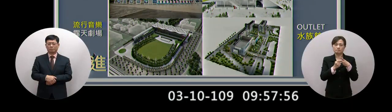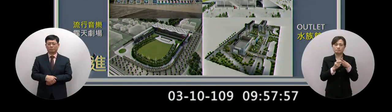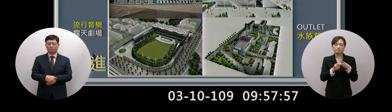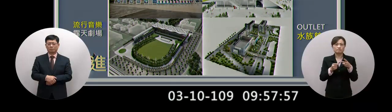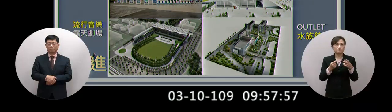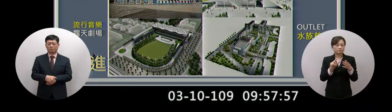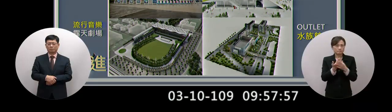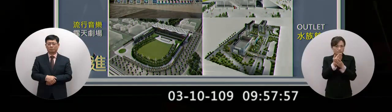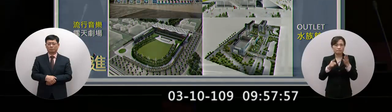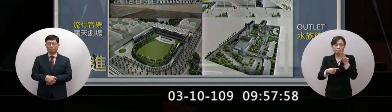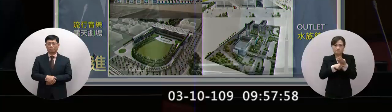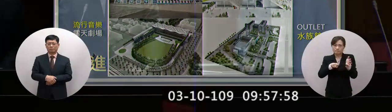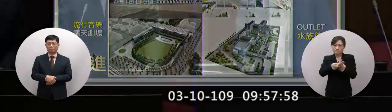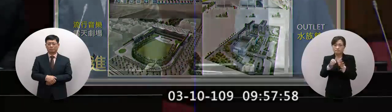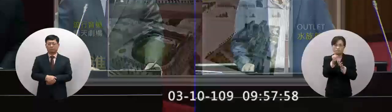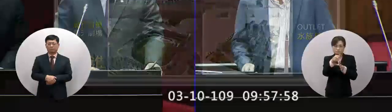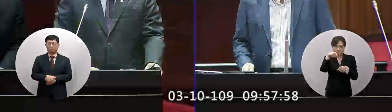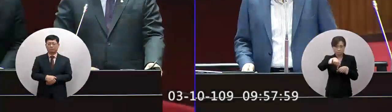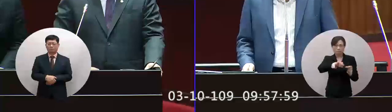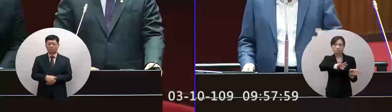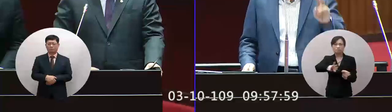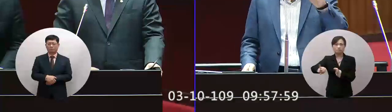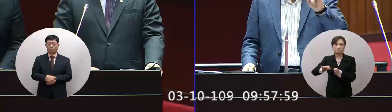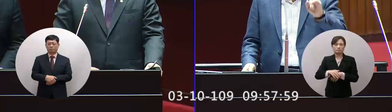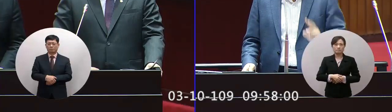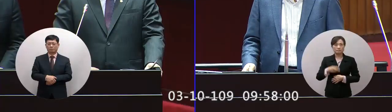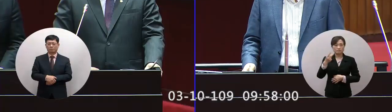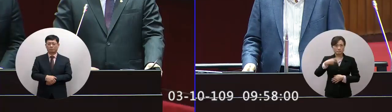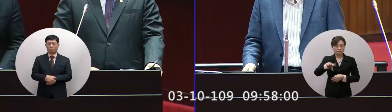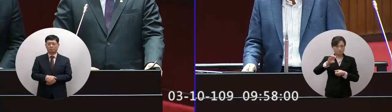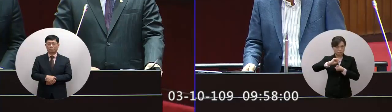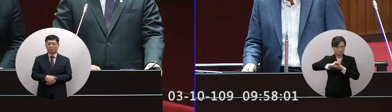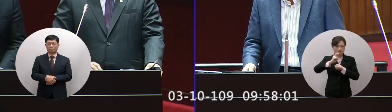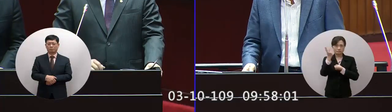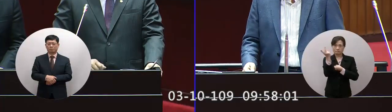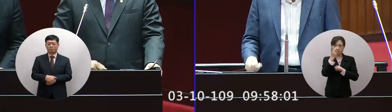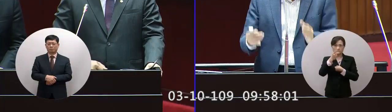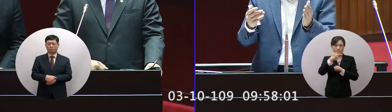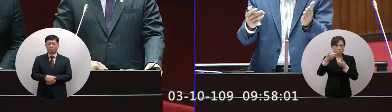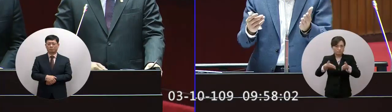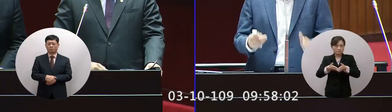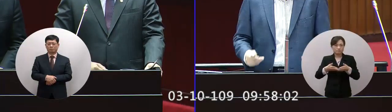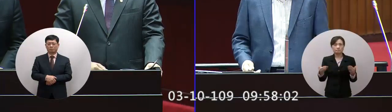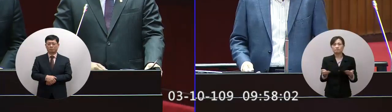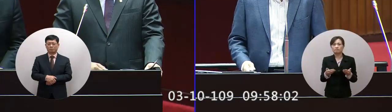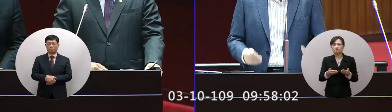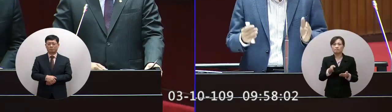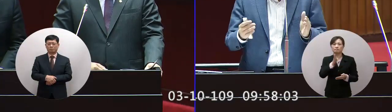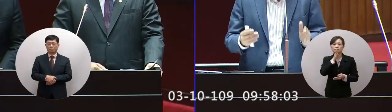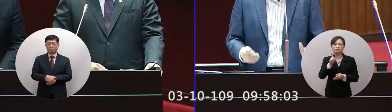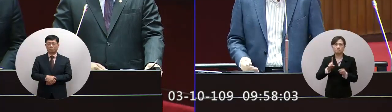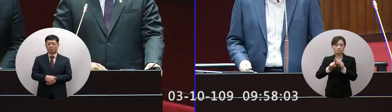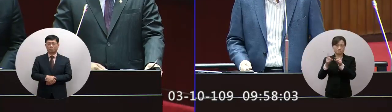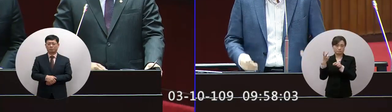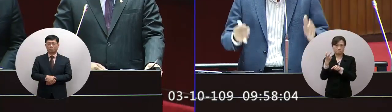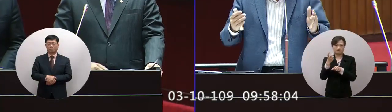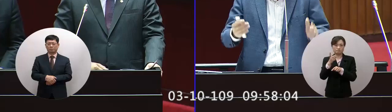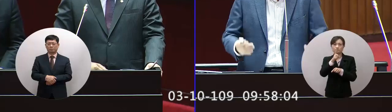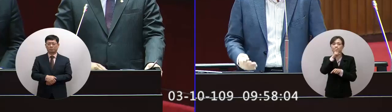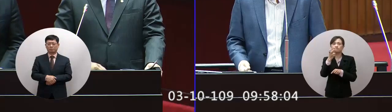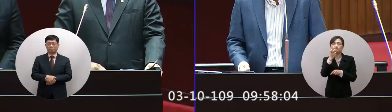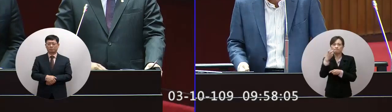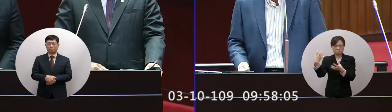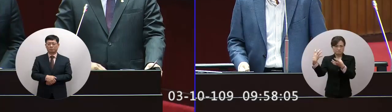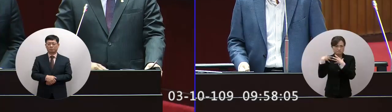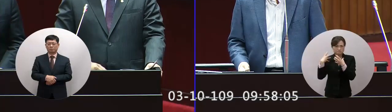分。但除了这个之外还有两个最重要的建设，因为是由中央发动、中央启动、